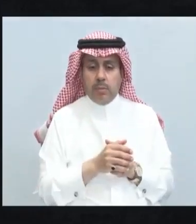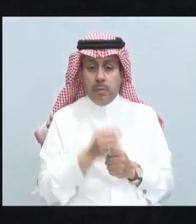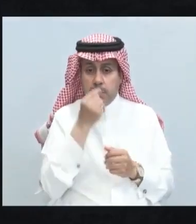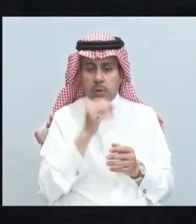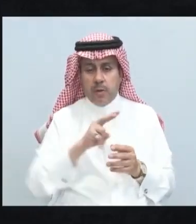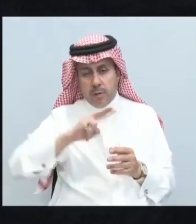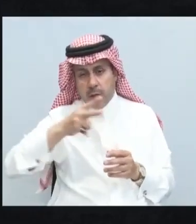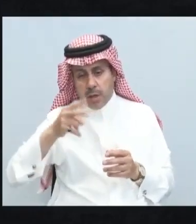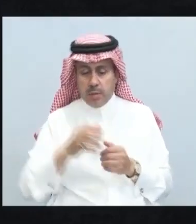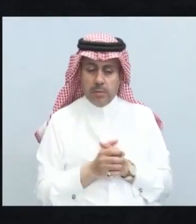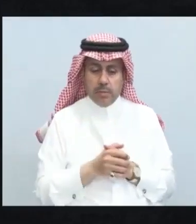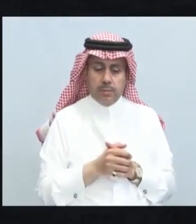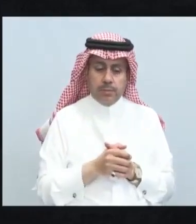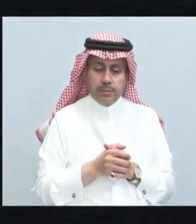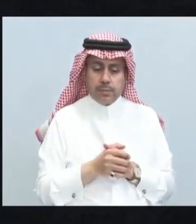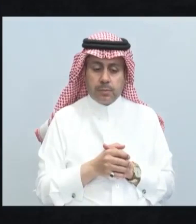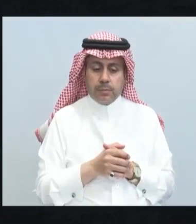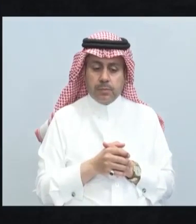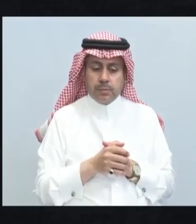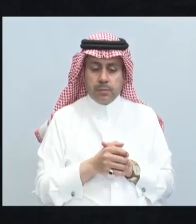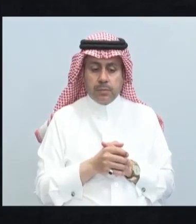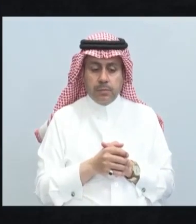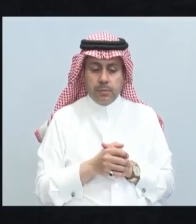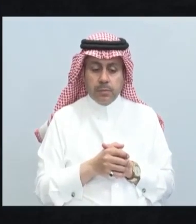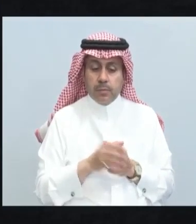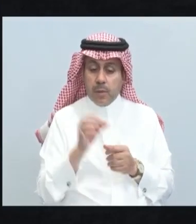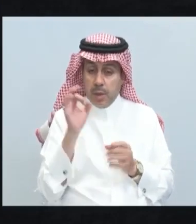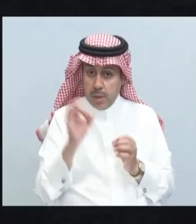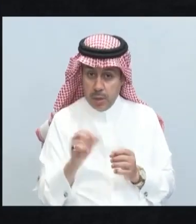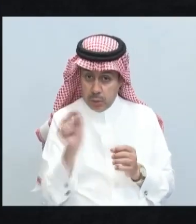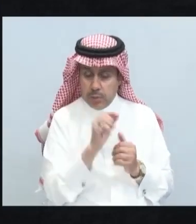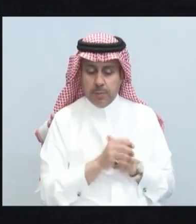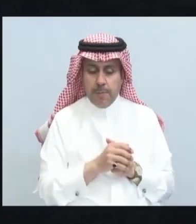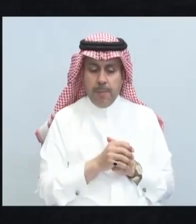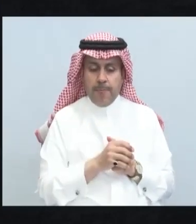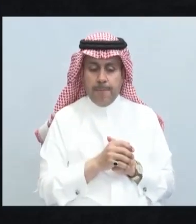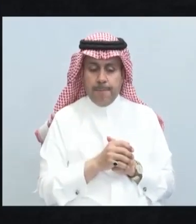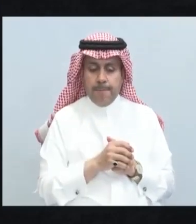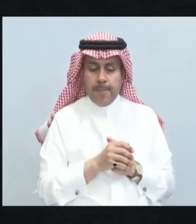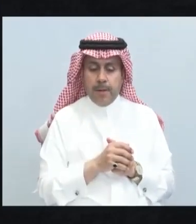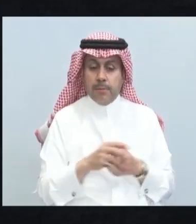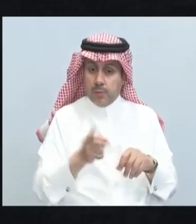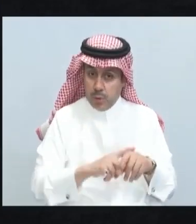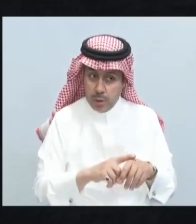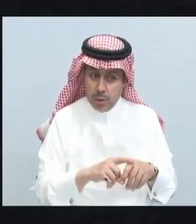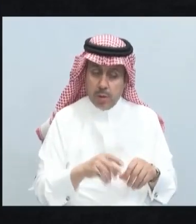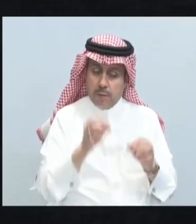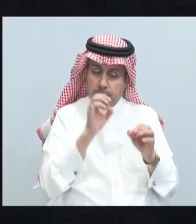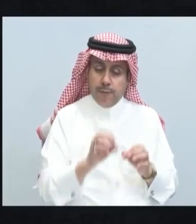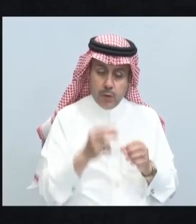مصحفا وكذلك كون معه مصحف واحد يشيروا الى تلكم الايات اشاره وانا سوف تتكرر في صوره كذا